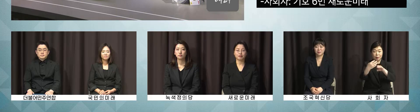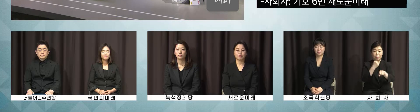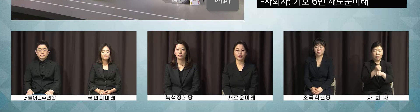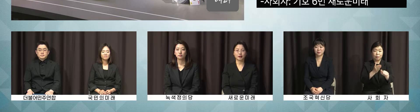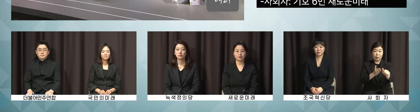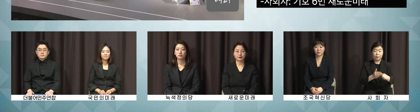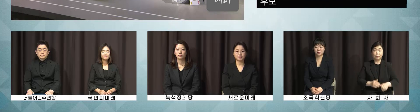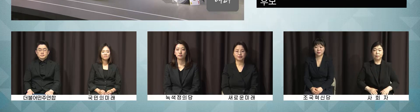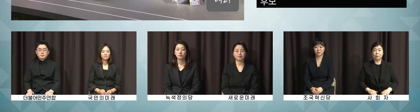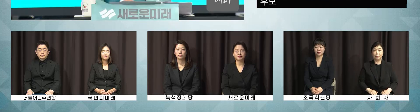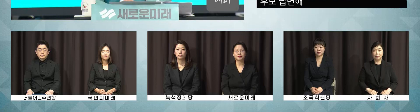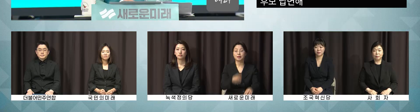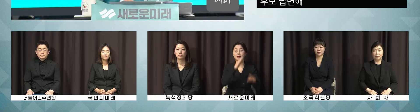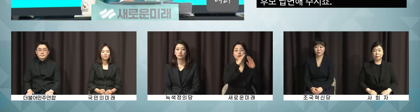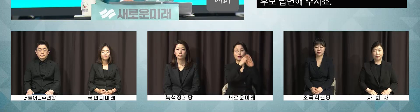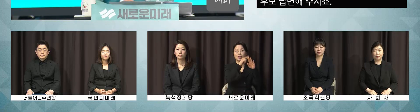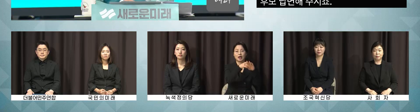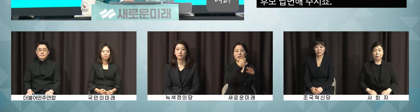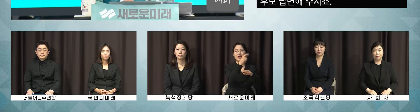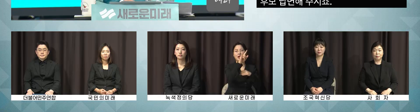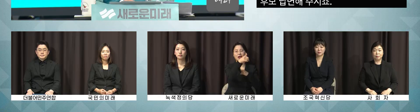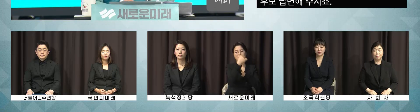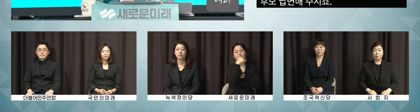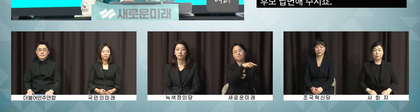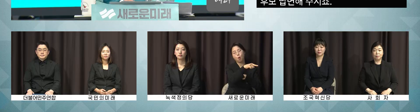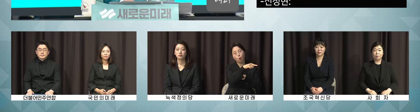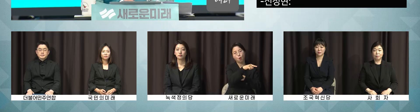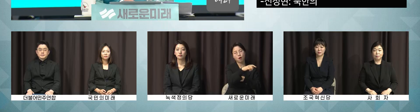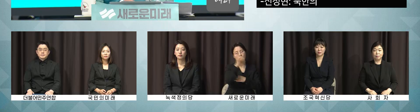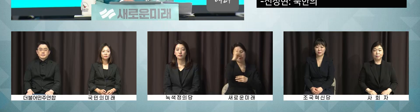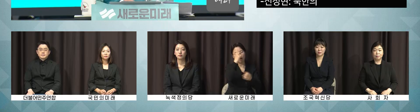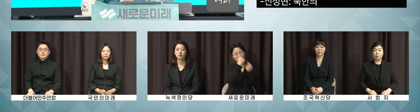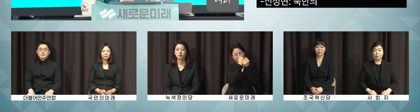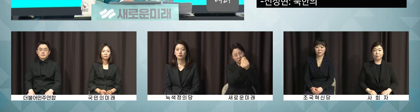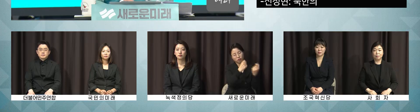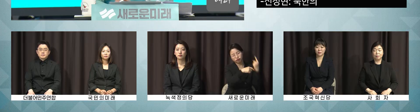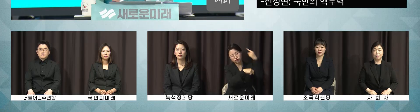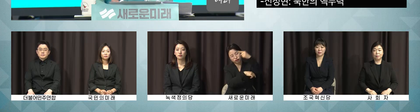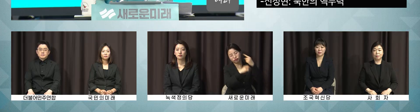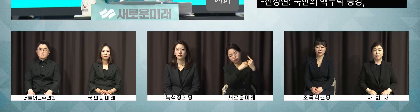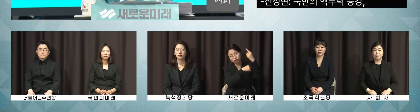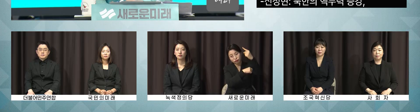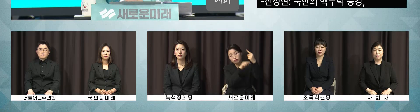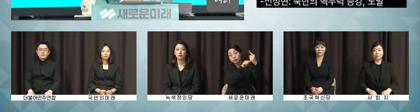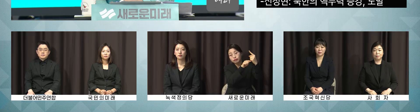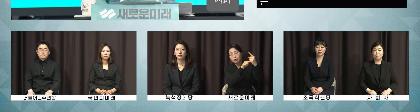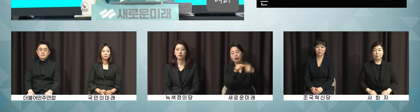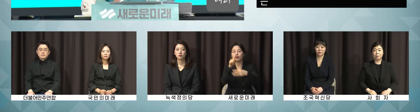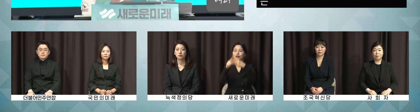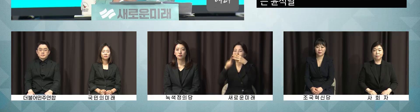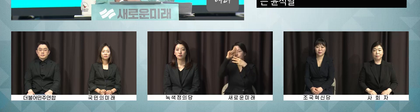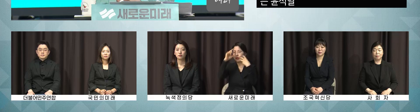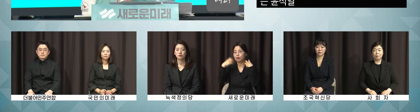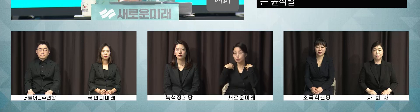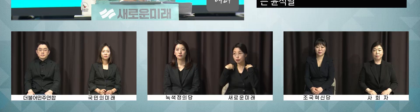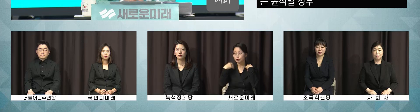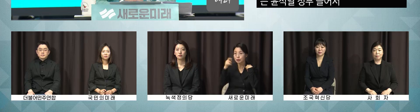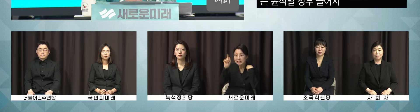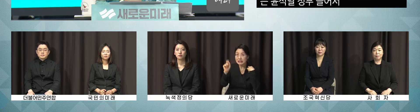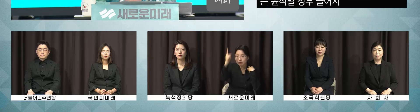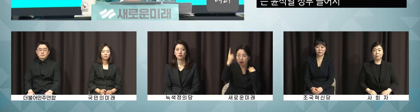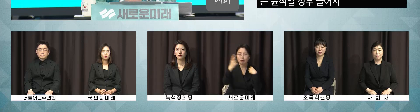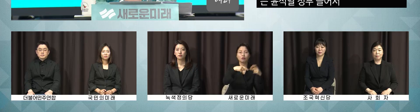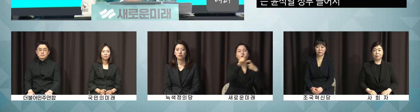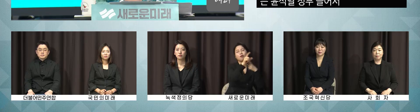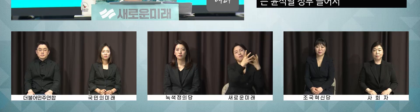주시죠. 네, 북한의 핵무력 증강과 도발 강화는 윤석열 정부 들어서 빈번해지고 있습니다. 온